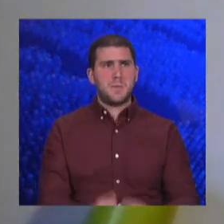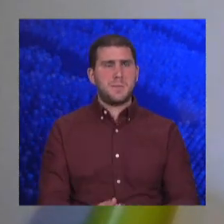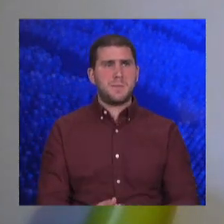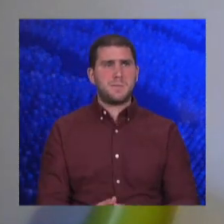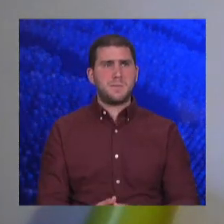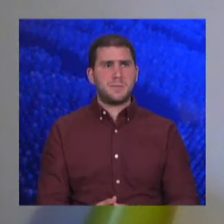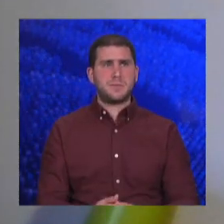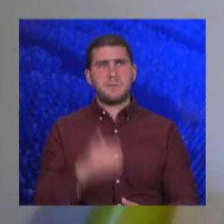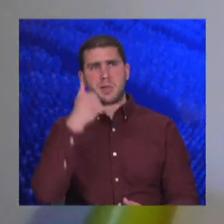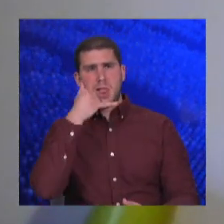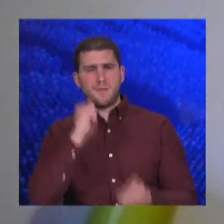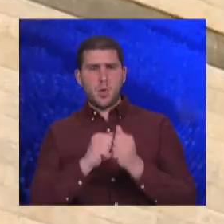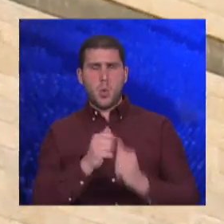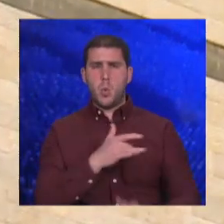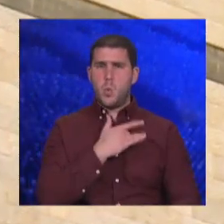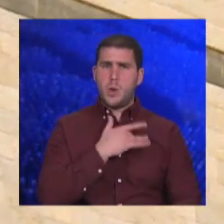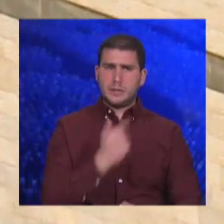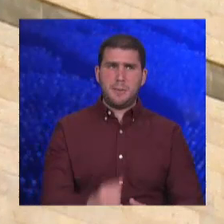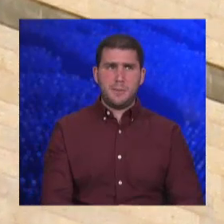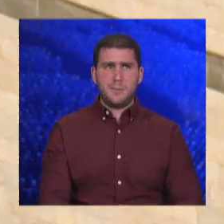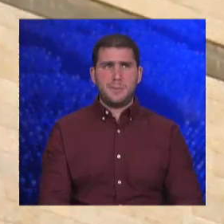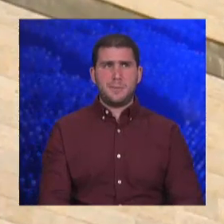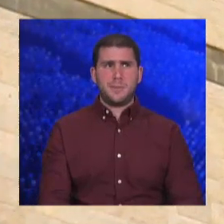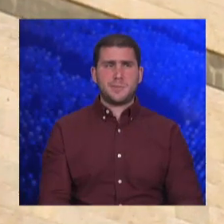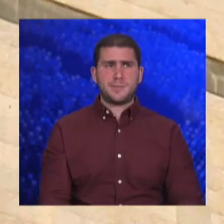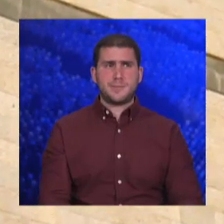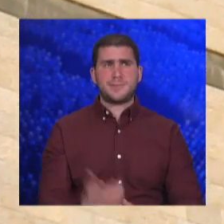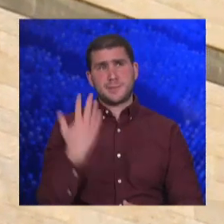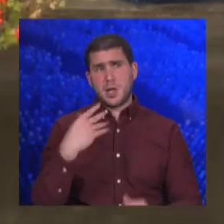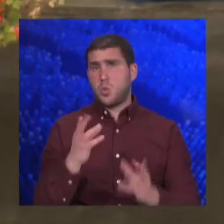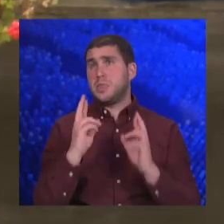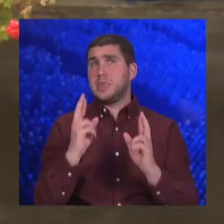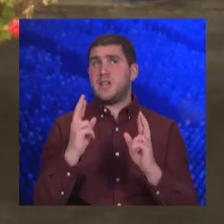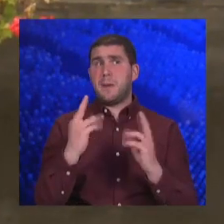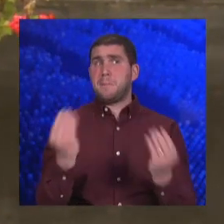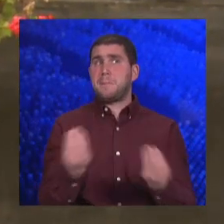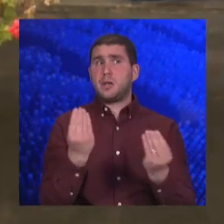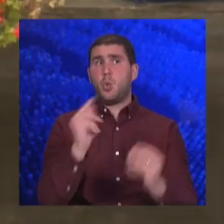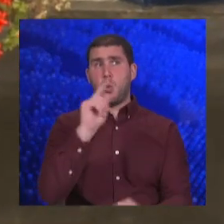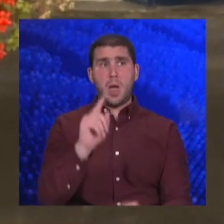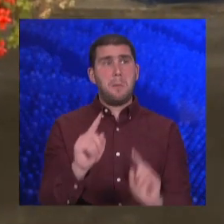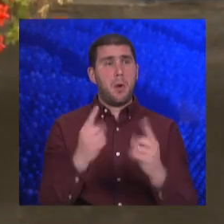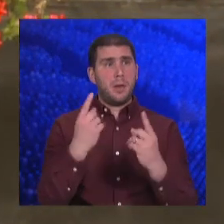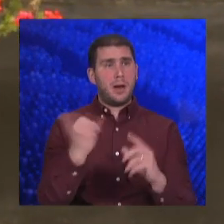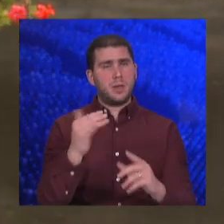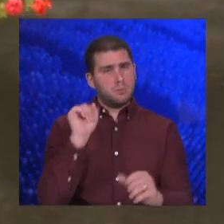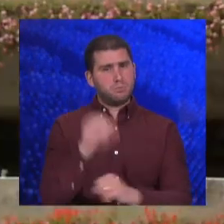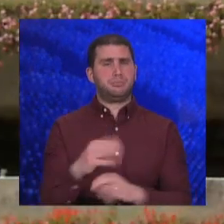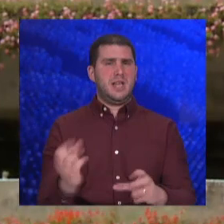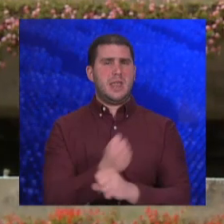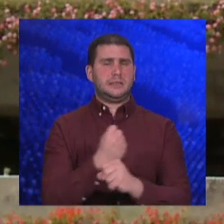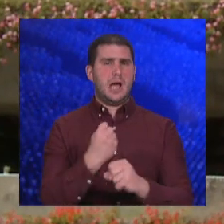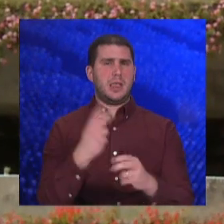בדרך הטלפון, דרך הוואטסאפ. היינו עם תקווה מסוימת שאולי הוא בכל זאת כן ינצח את